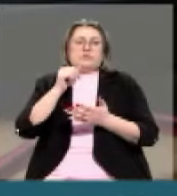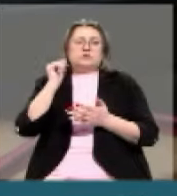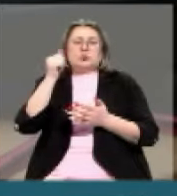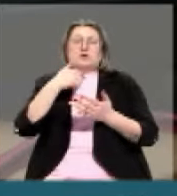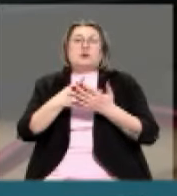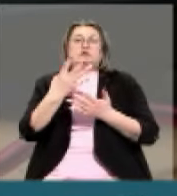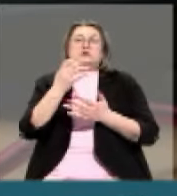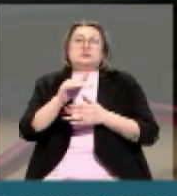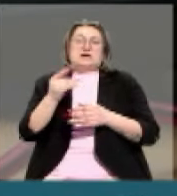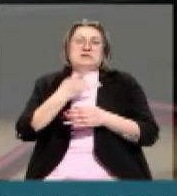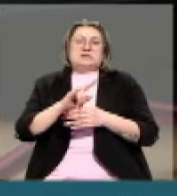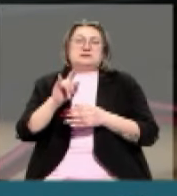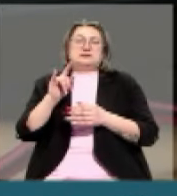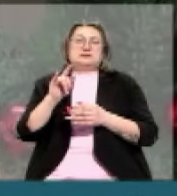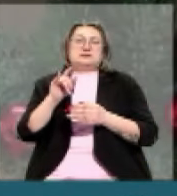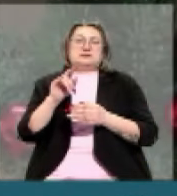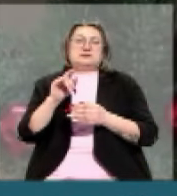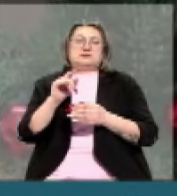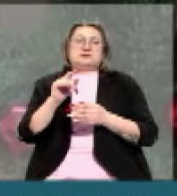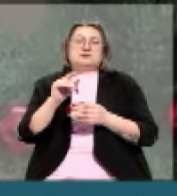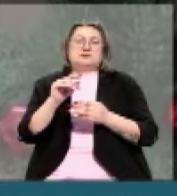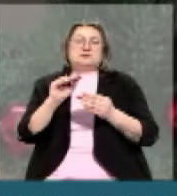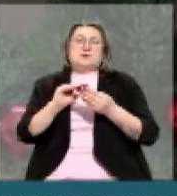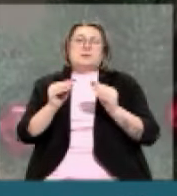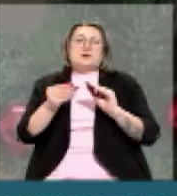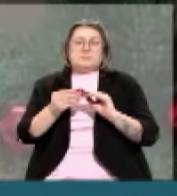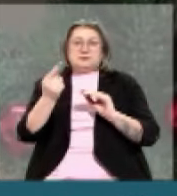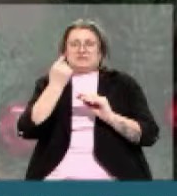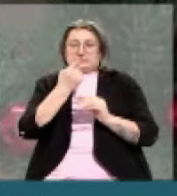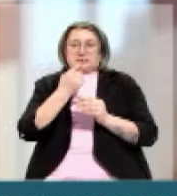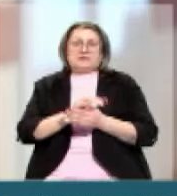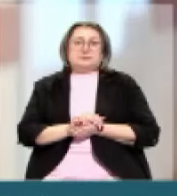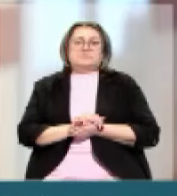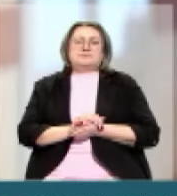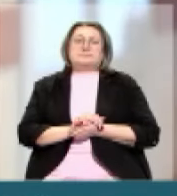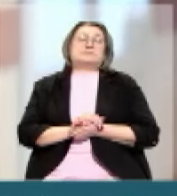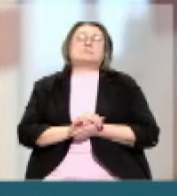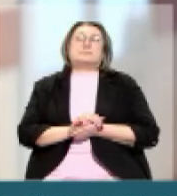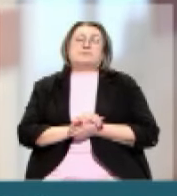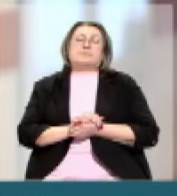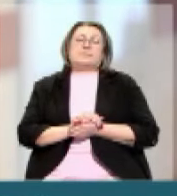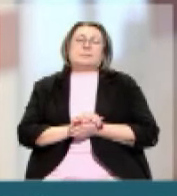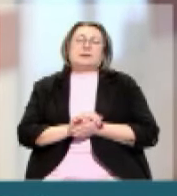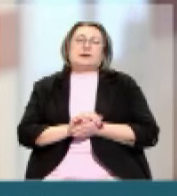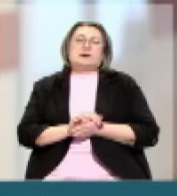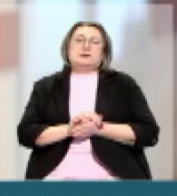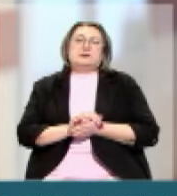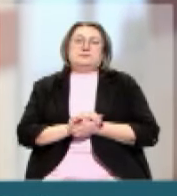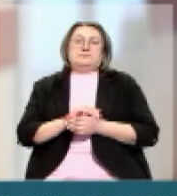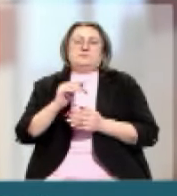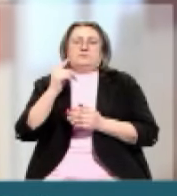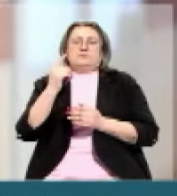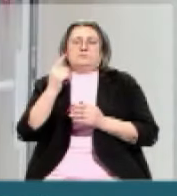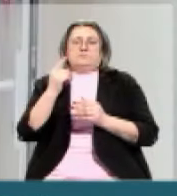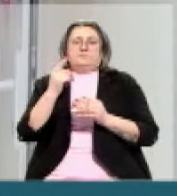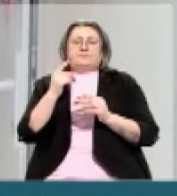бала ай күні жақындамай туған. Бұл нәрестелердің жалпы санының шамамен 10% құрайды. Олардың көбіне арнайы жабдықтың жоқтығынан